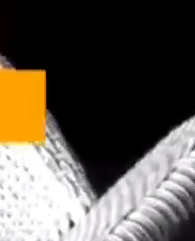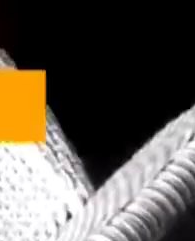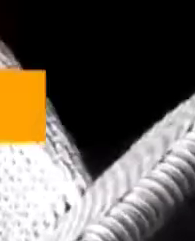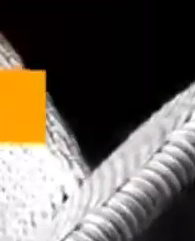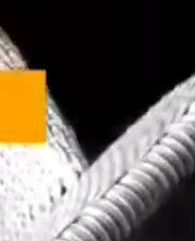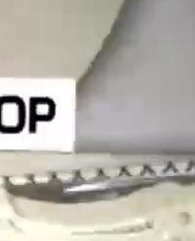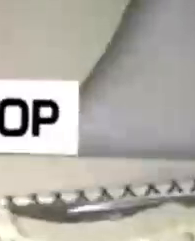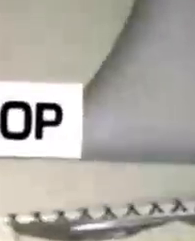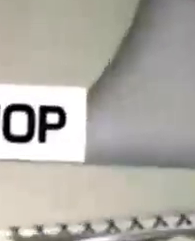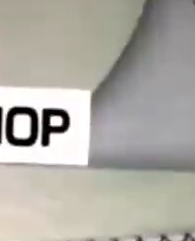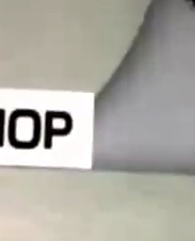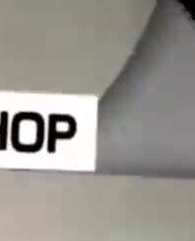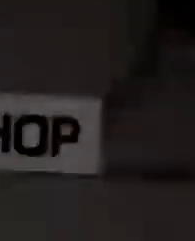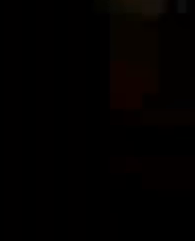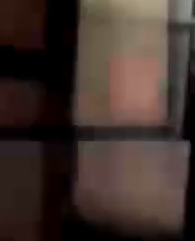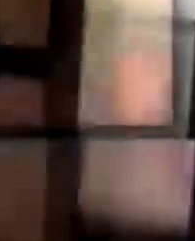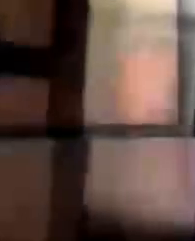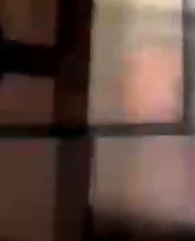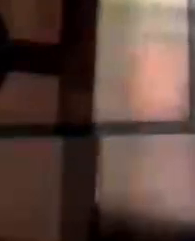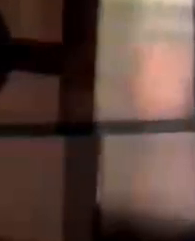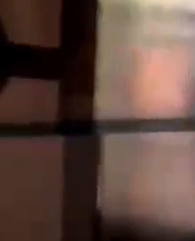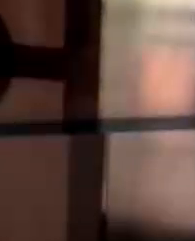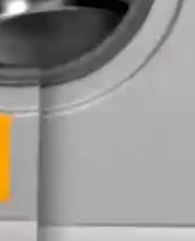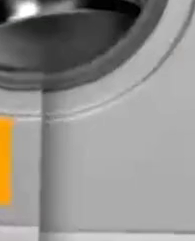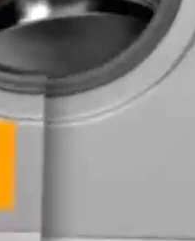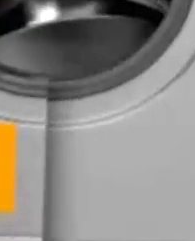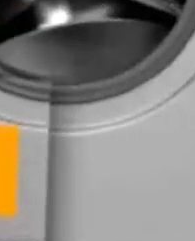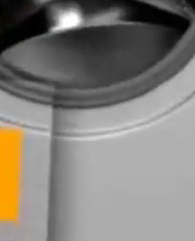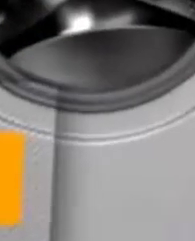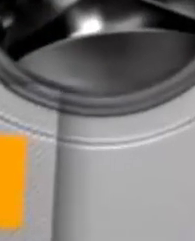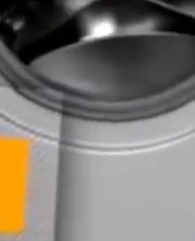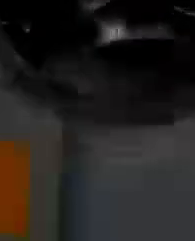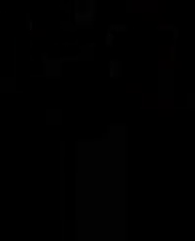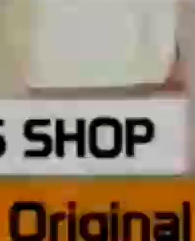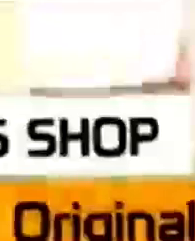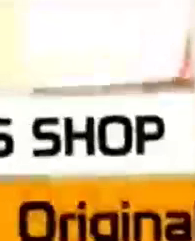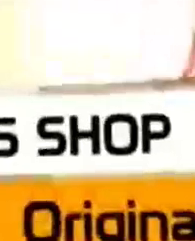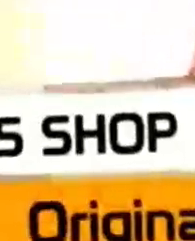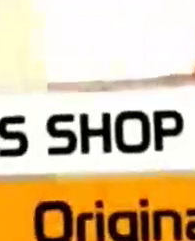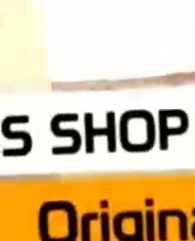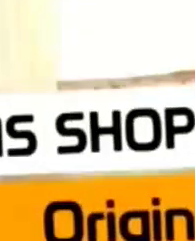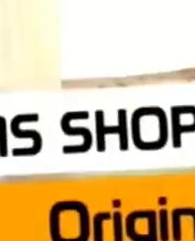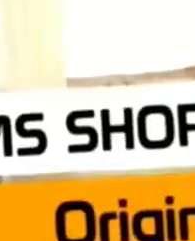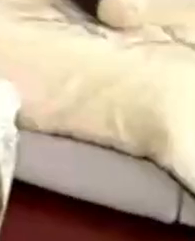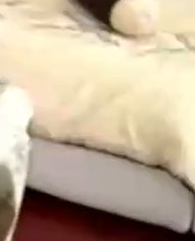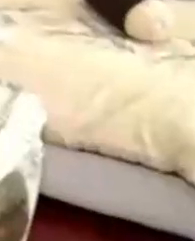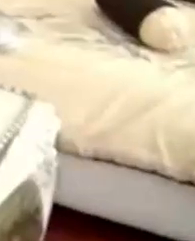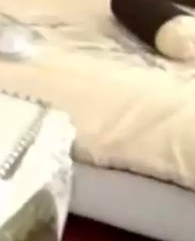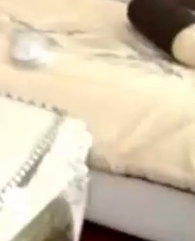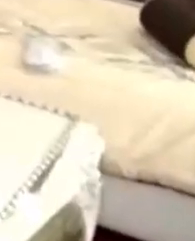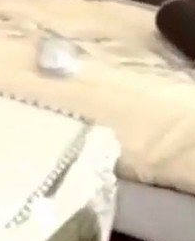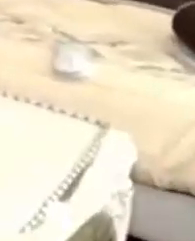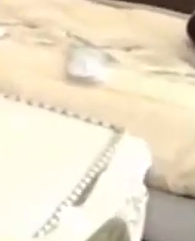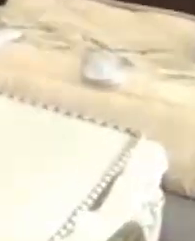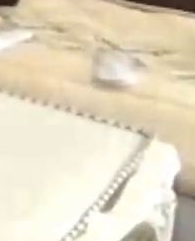amabengeza urahasanga n'ibitanda na matora zabyo garderobe imashini zimesa za kwiziniyeri n'ibindi twikurira ku ruganda